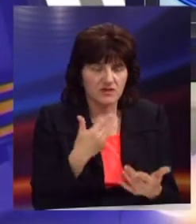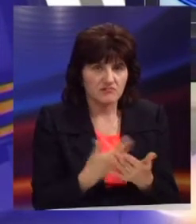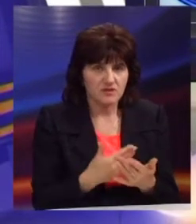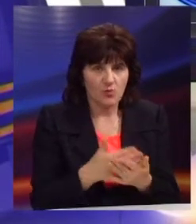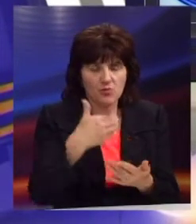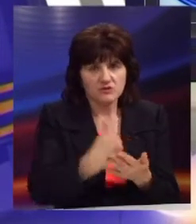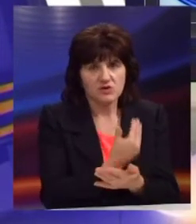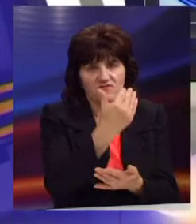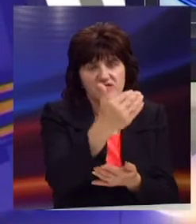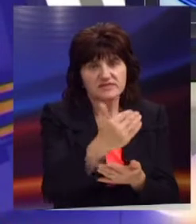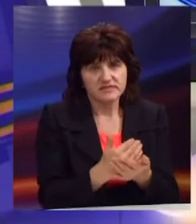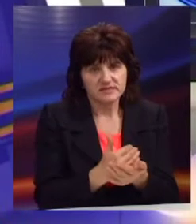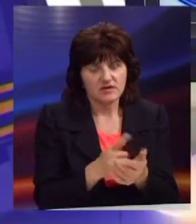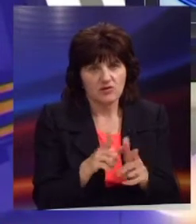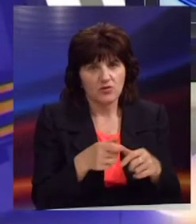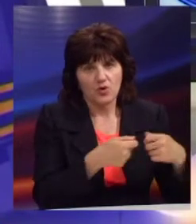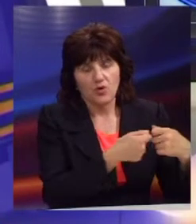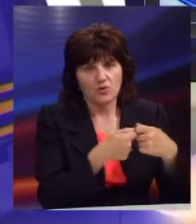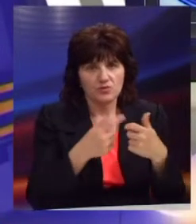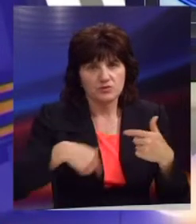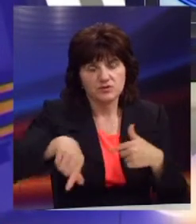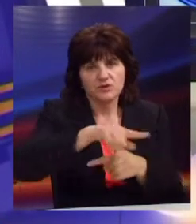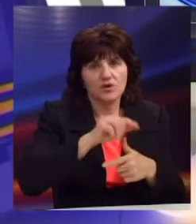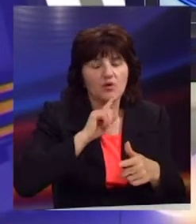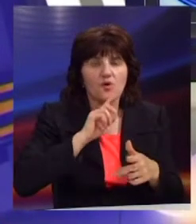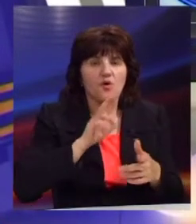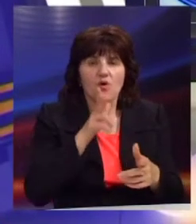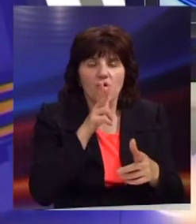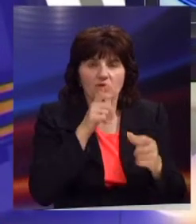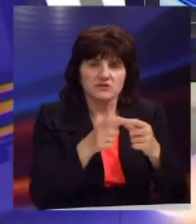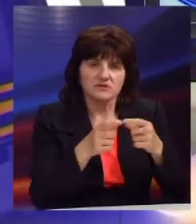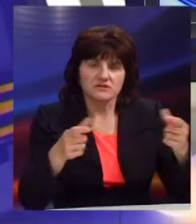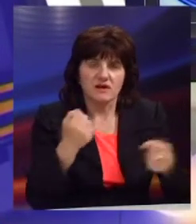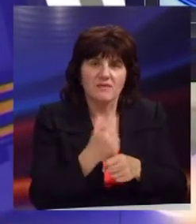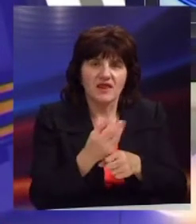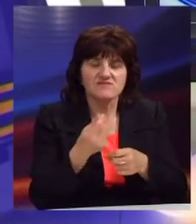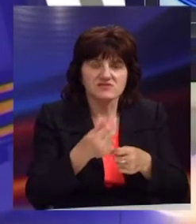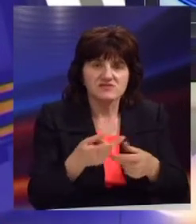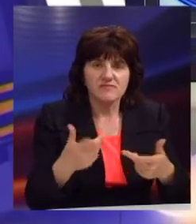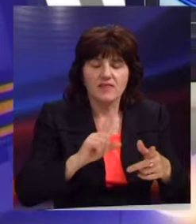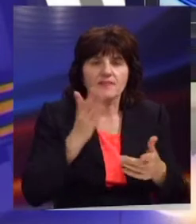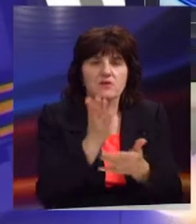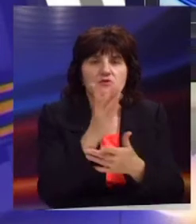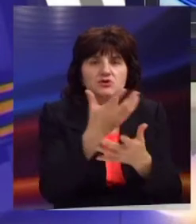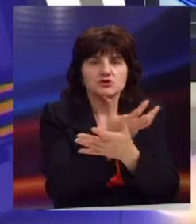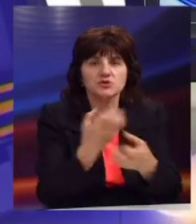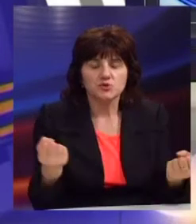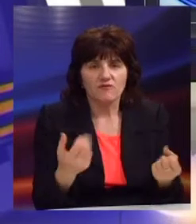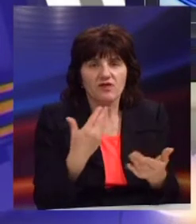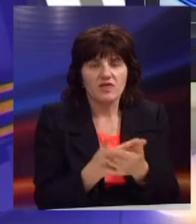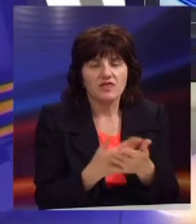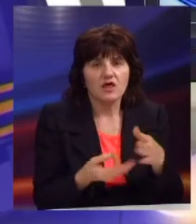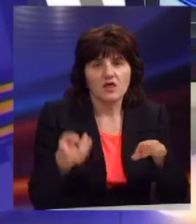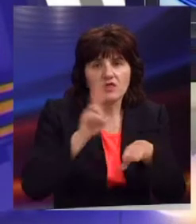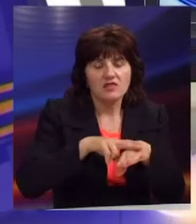pruži pravni okvir udruživanju poljoprivrednika koji navodnjavaju svoje površine, kako bi se i na taj način stvorila mogućnost većeg uticaja